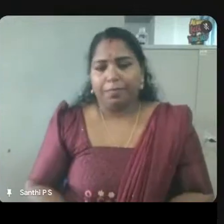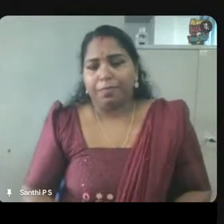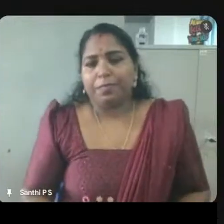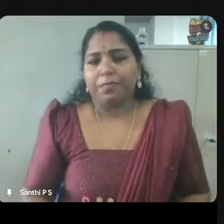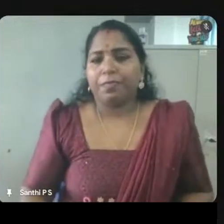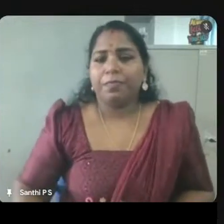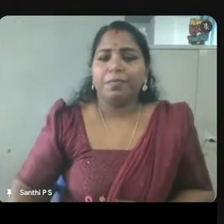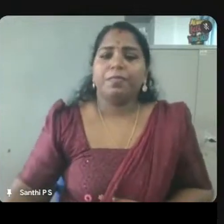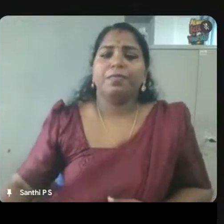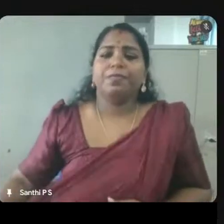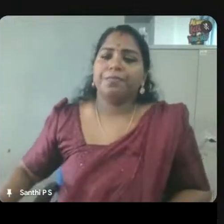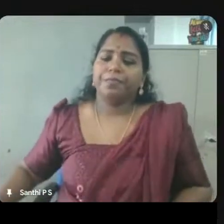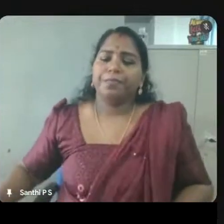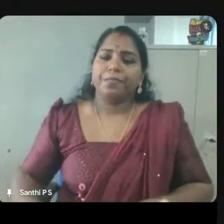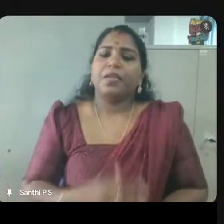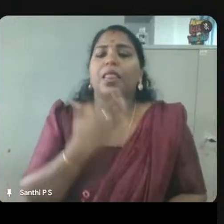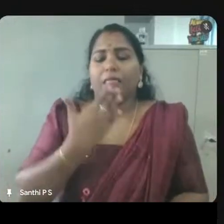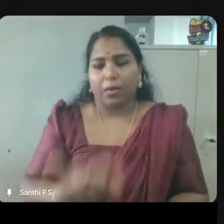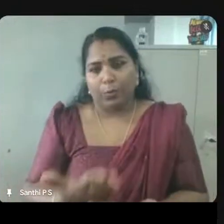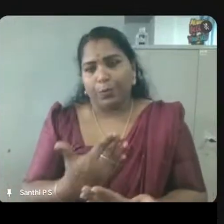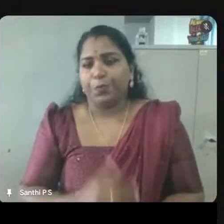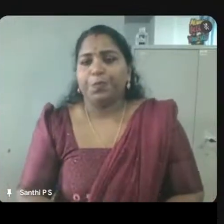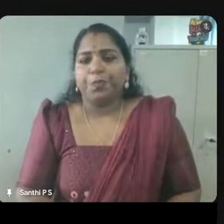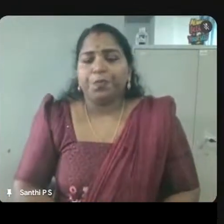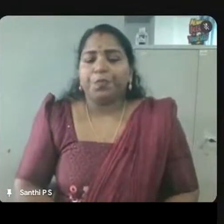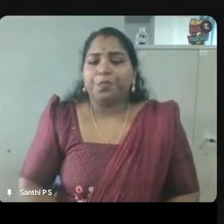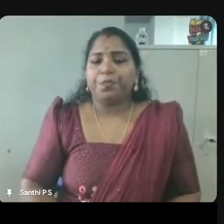താങ്ക് യു വെരി മച്ച്. ഓക്കെ.